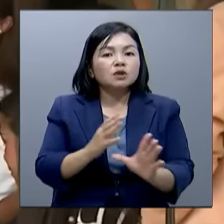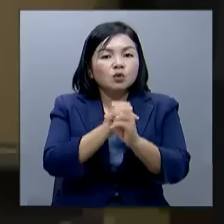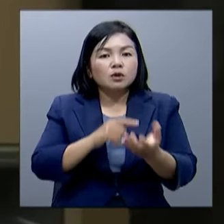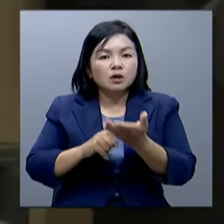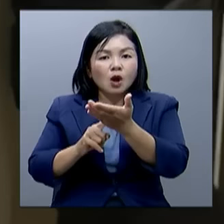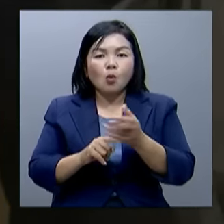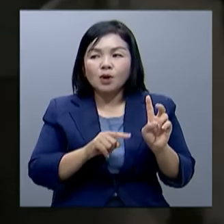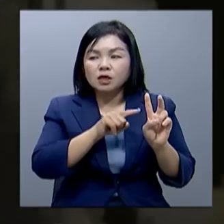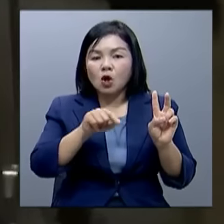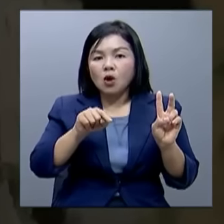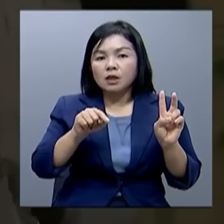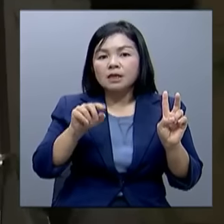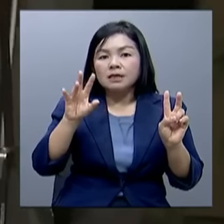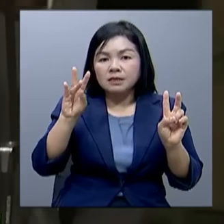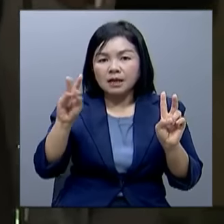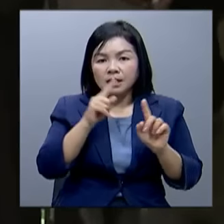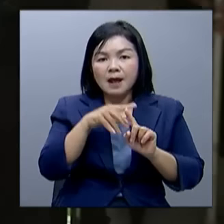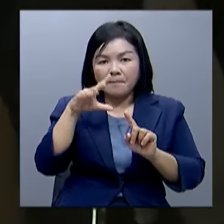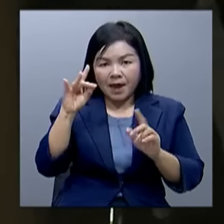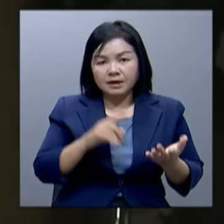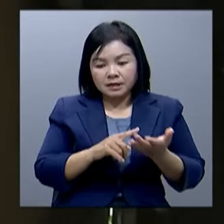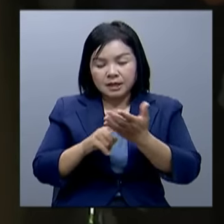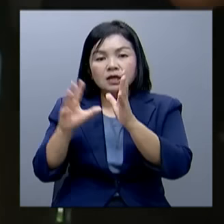2ถึง7สิงหาคม67นี้ค่ะ